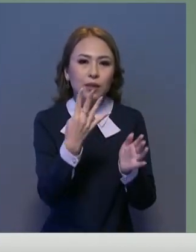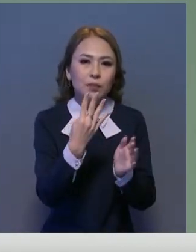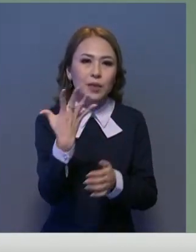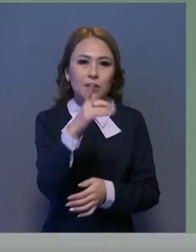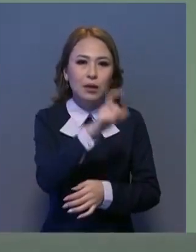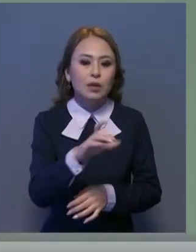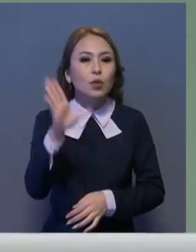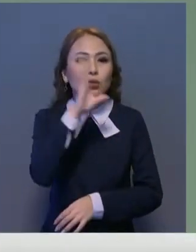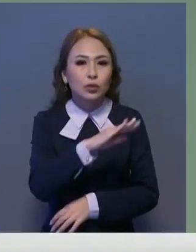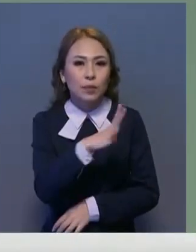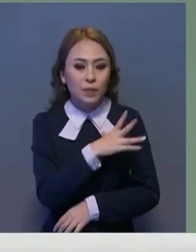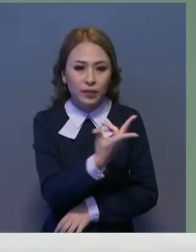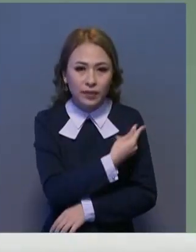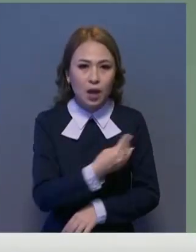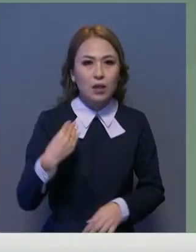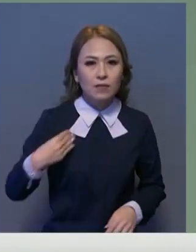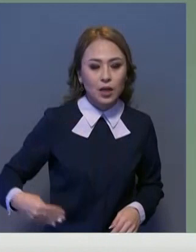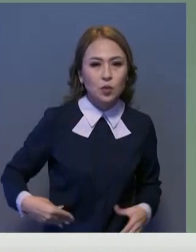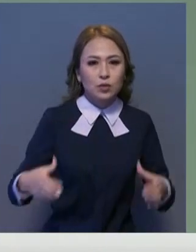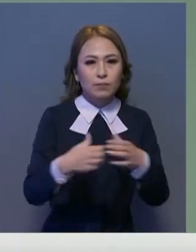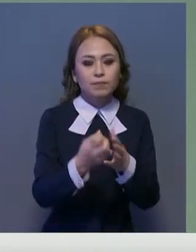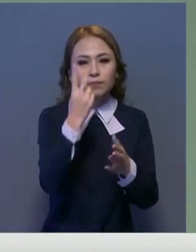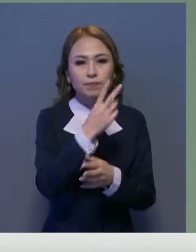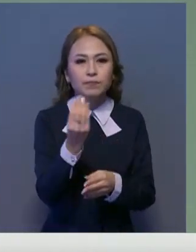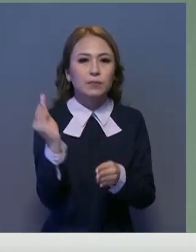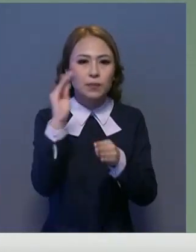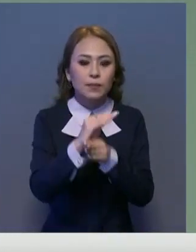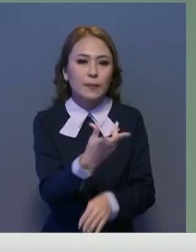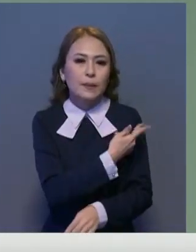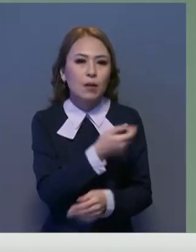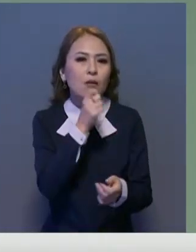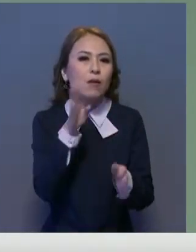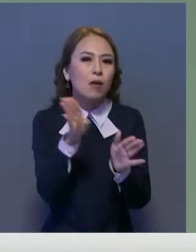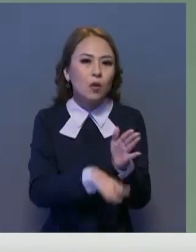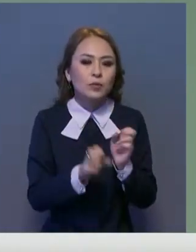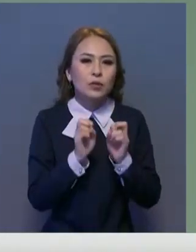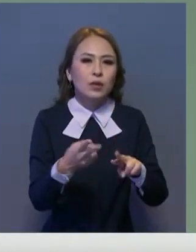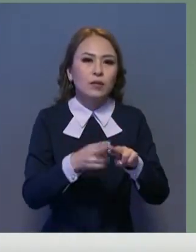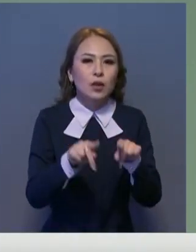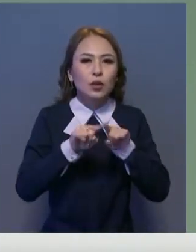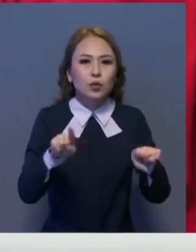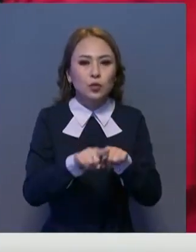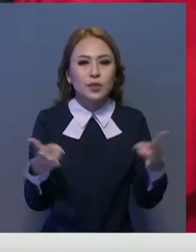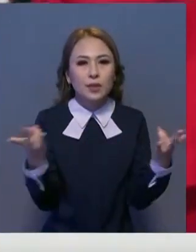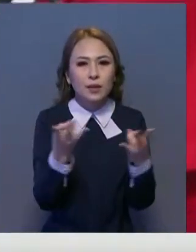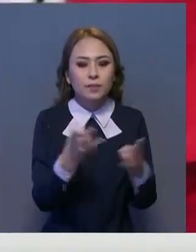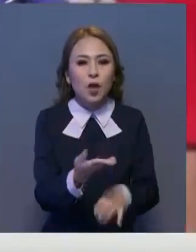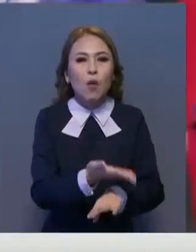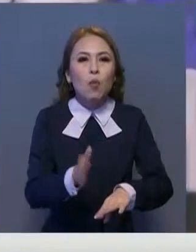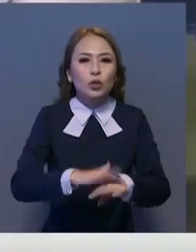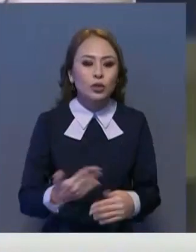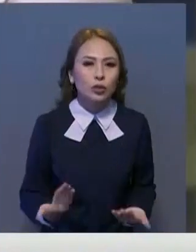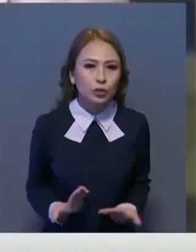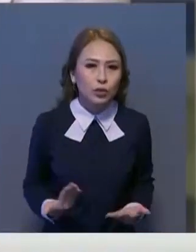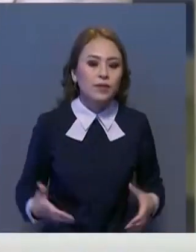адам салдырып үлгерді. Ал француздар қырын қарап отыр. Оларға вакцинаның қауіпсіз екенін айтып үгіттеуіміз керек. Польша